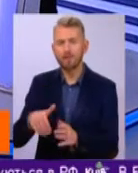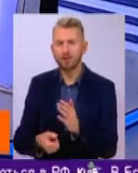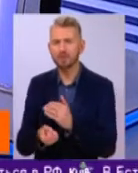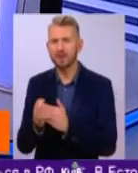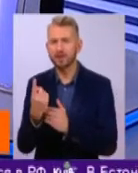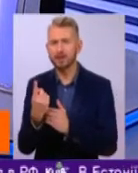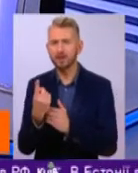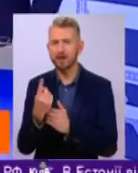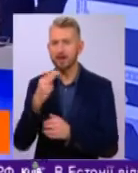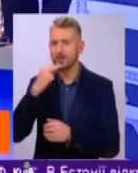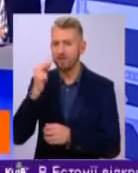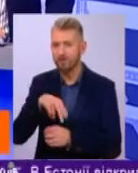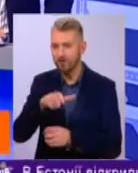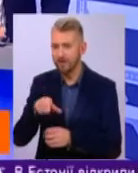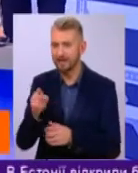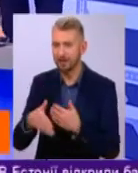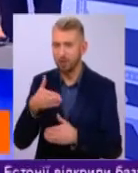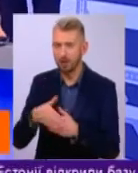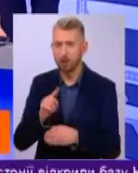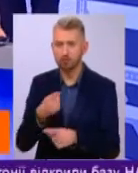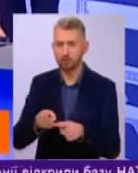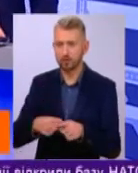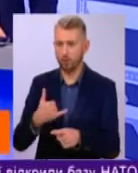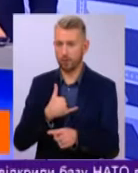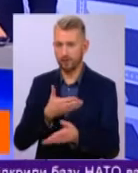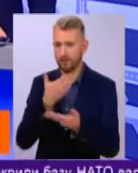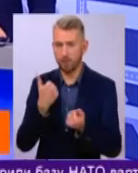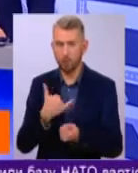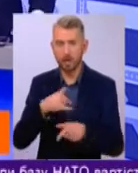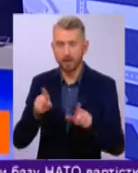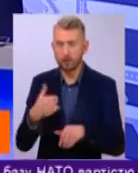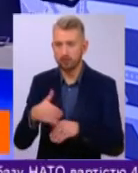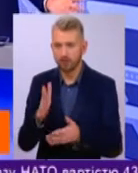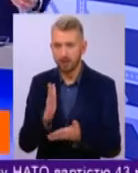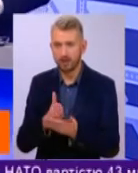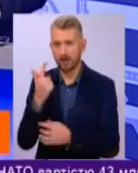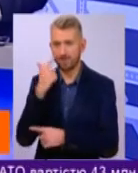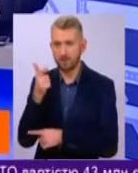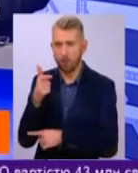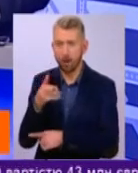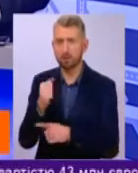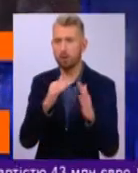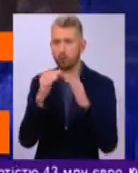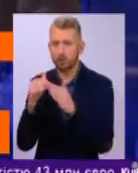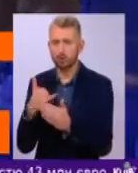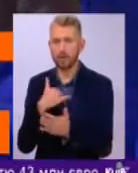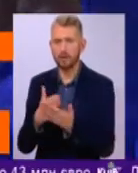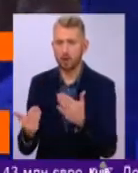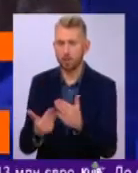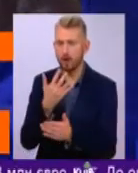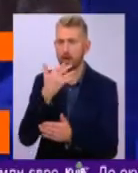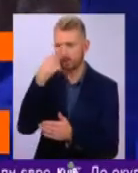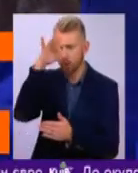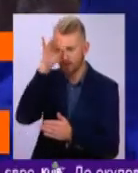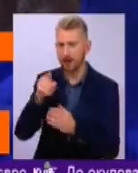з'явилися винні, їх покарали. Чому це не в нас не з'являється? У нас теж вже є відеокамери на будинках, у нас є нова Нацполіція,